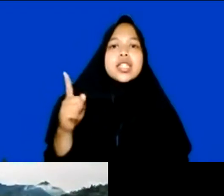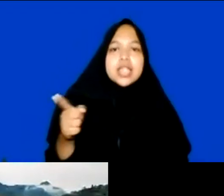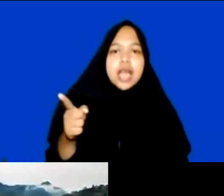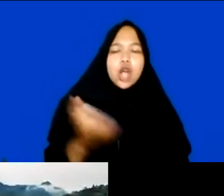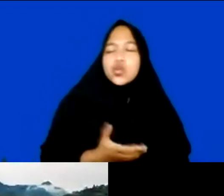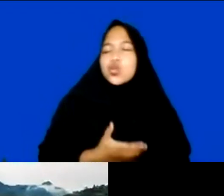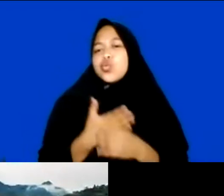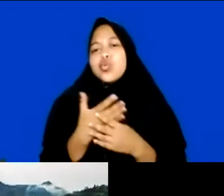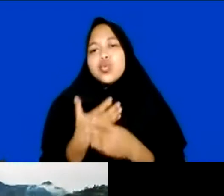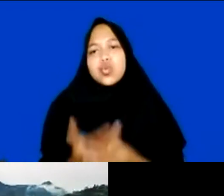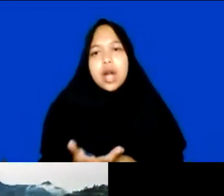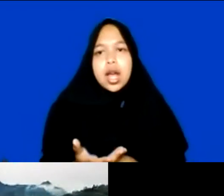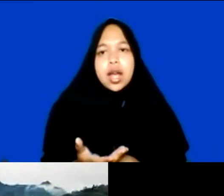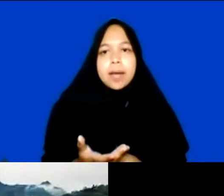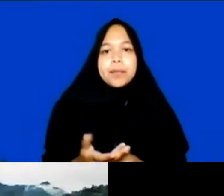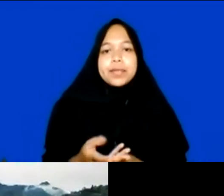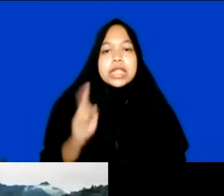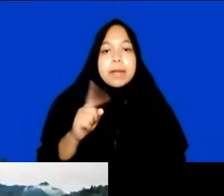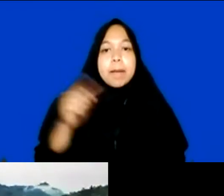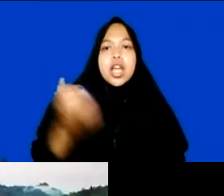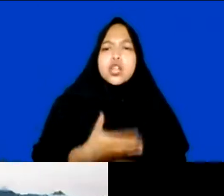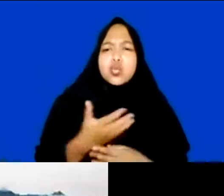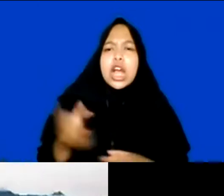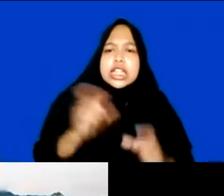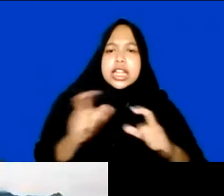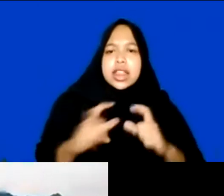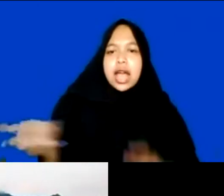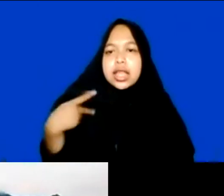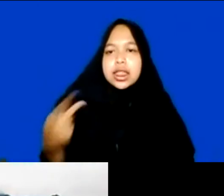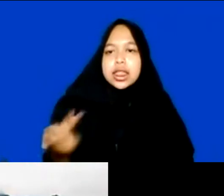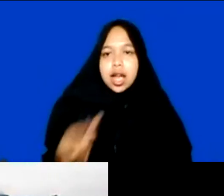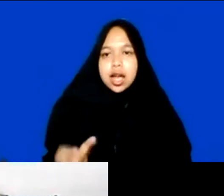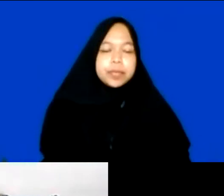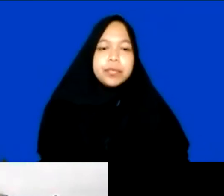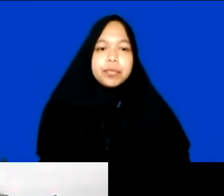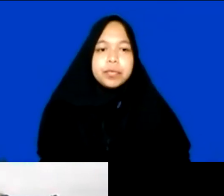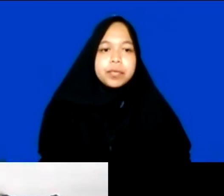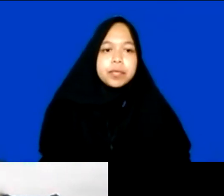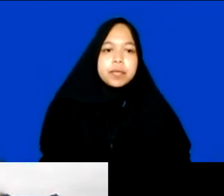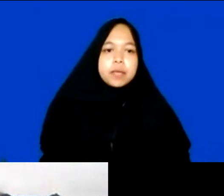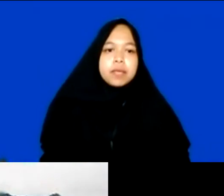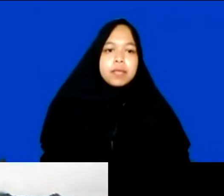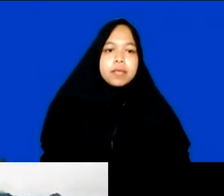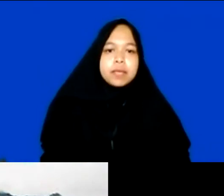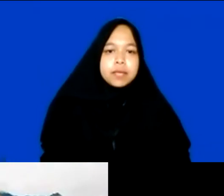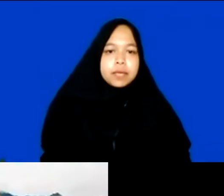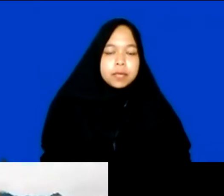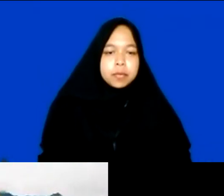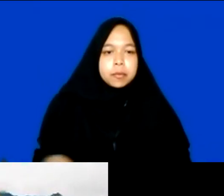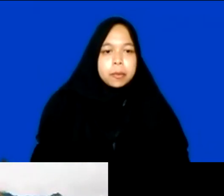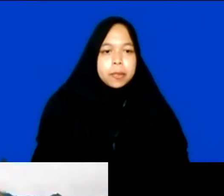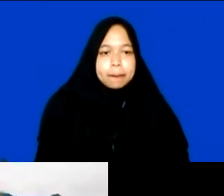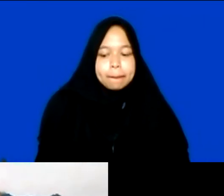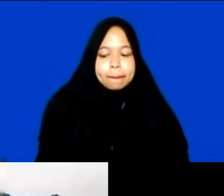sama kita, karena kita juga membangun hubungan itu juga dengan pembeli-pembeli kita. Ketika mereka bertanya, mereka share segala macam, kita juga tetap ngeladenin